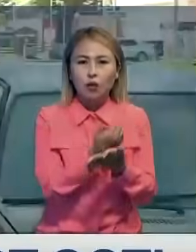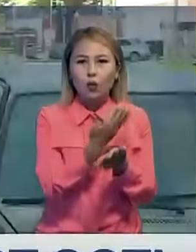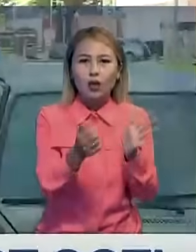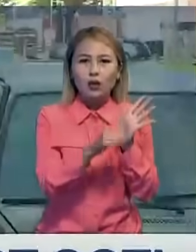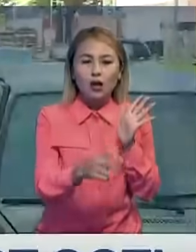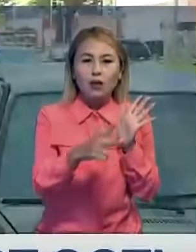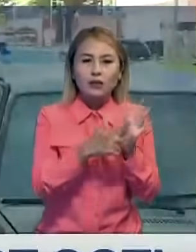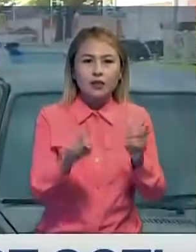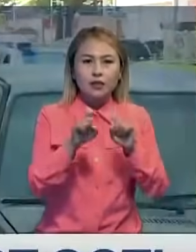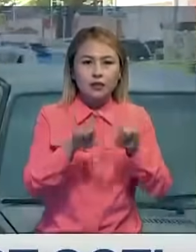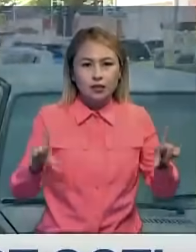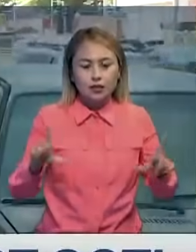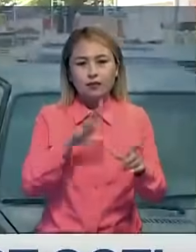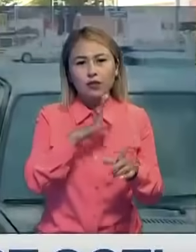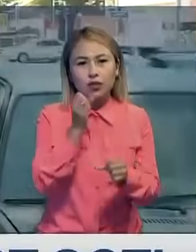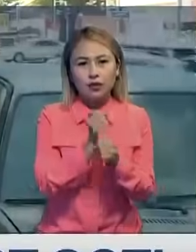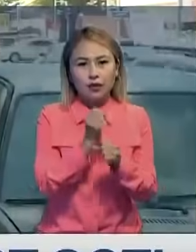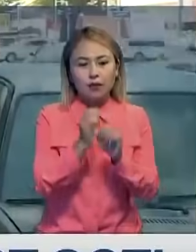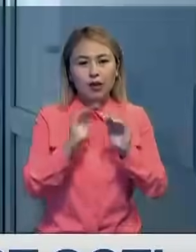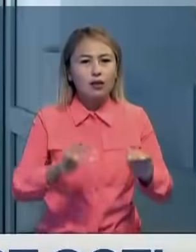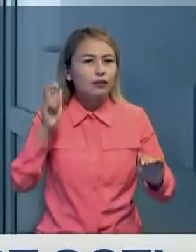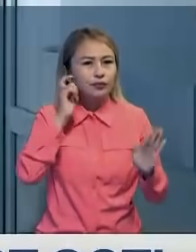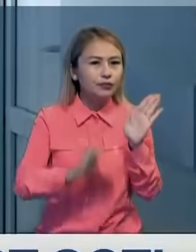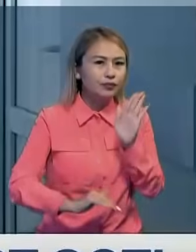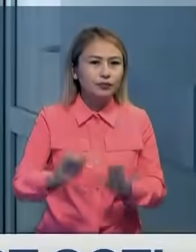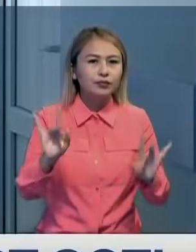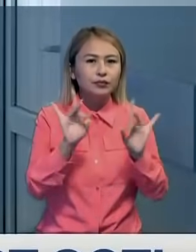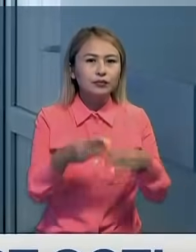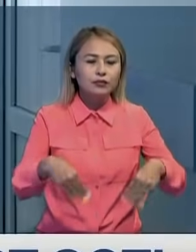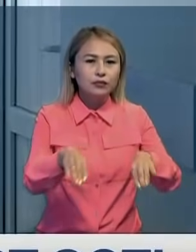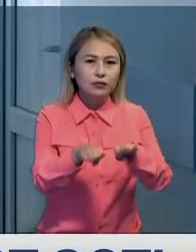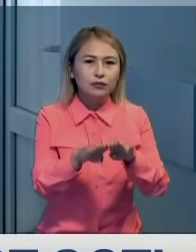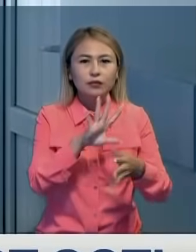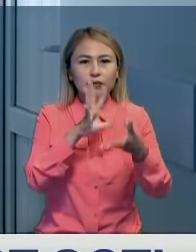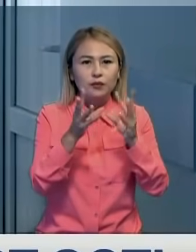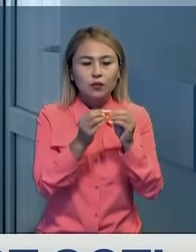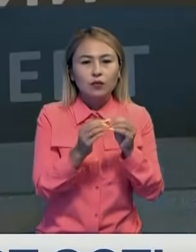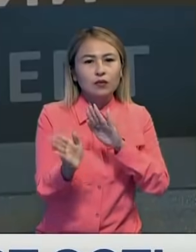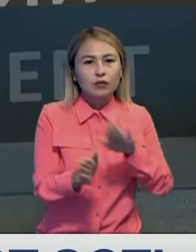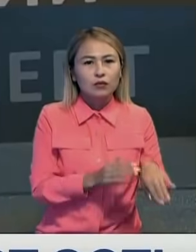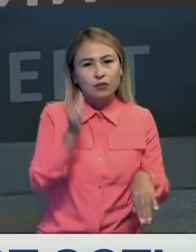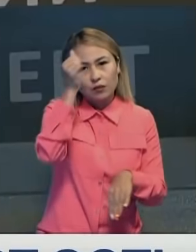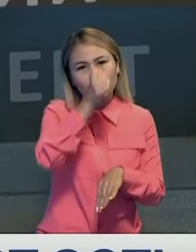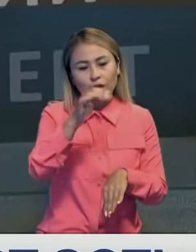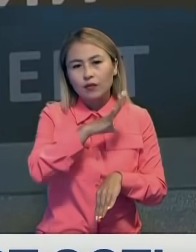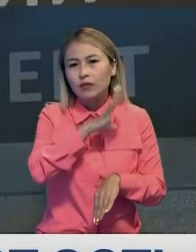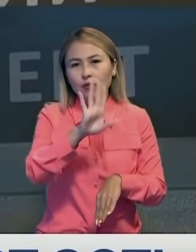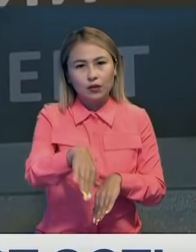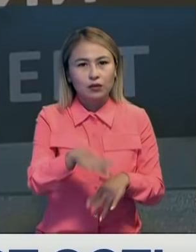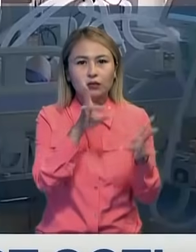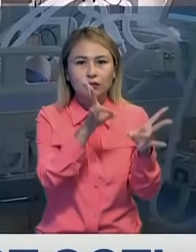анықталған. Олардың 68-і мектеп жасындағы балалар. Мамандардың айтуынша, мұндай жағдай тіпті өткен жылы да